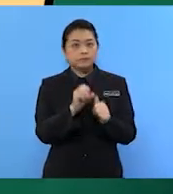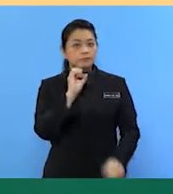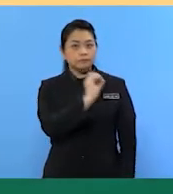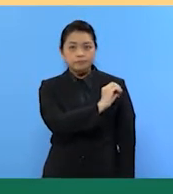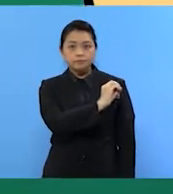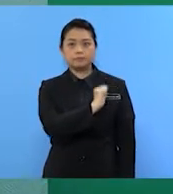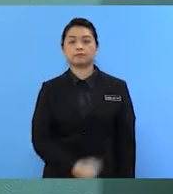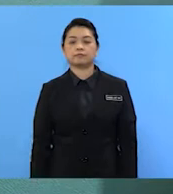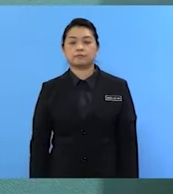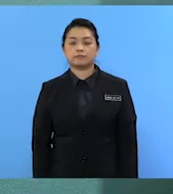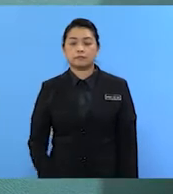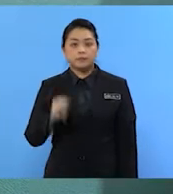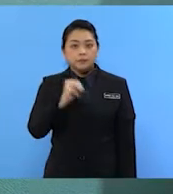sifar.